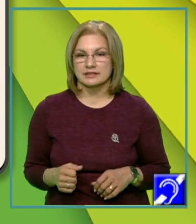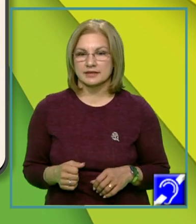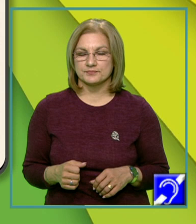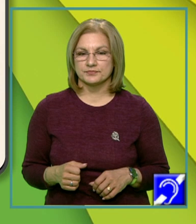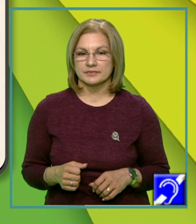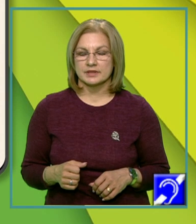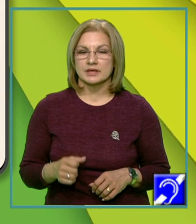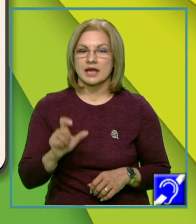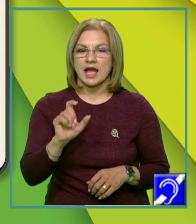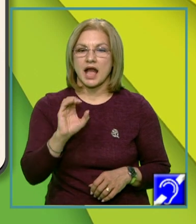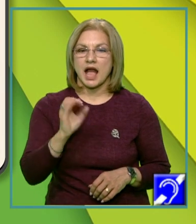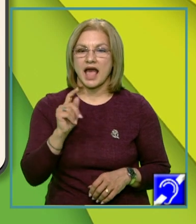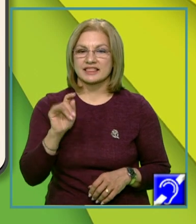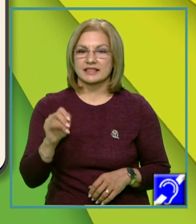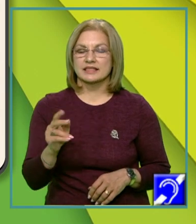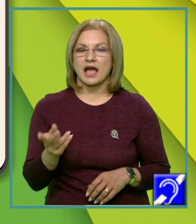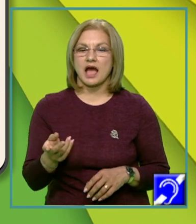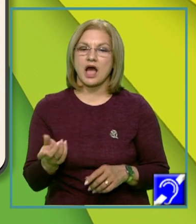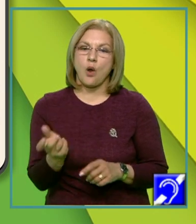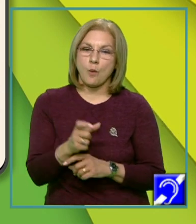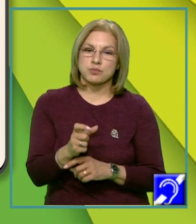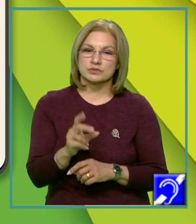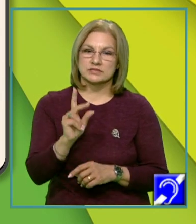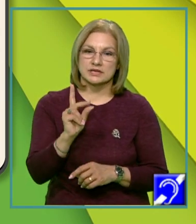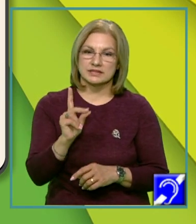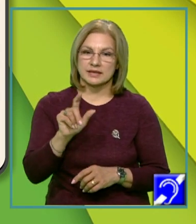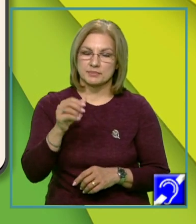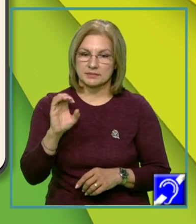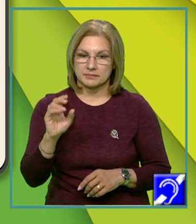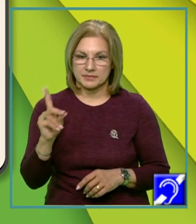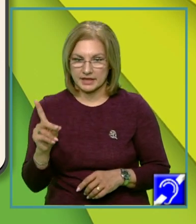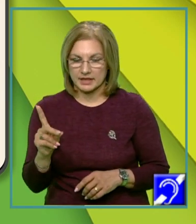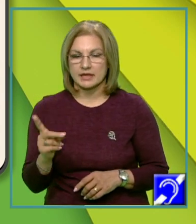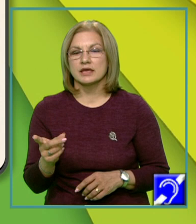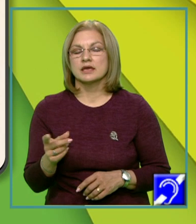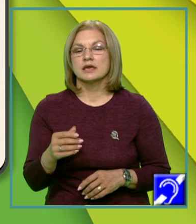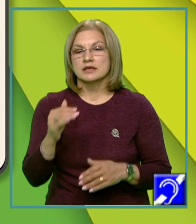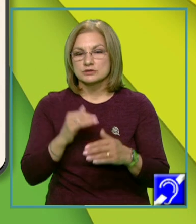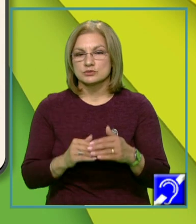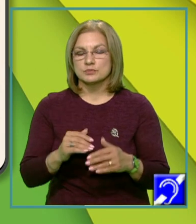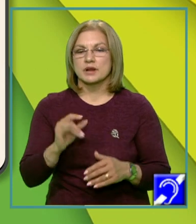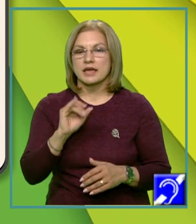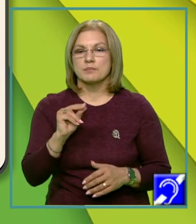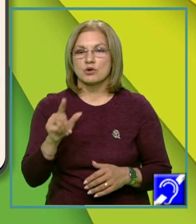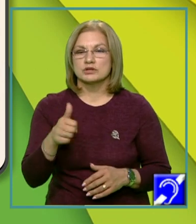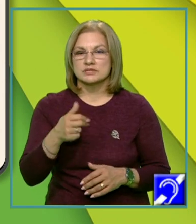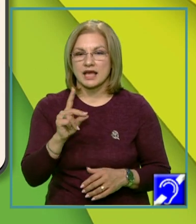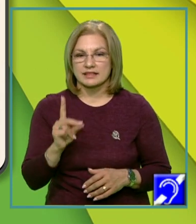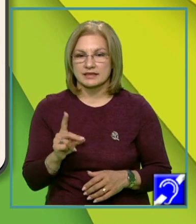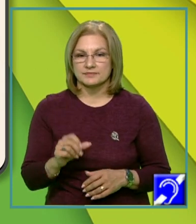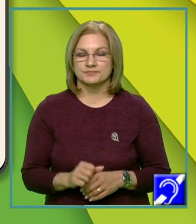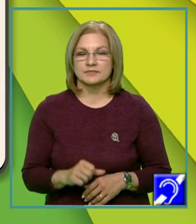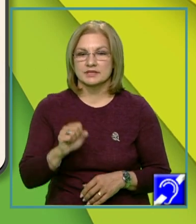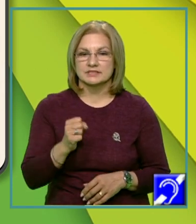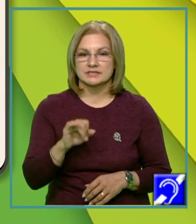cateta opusă D prim ci de supra ipotenuza ades sinus de 60